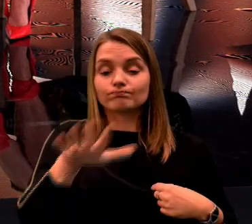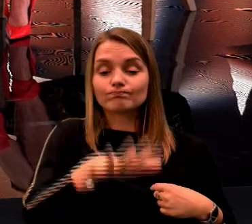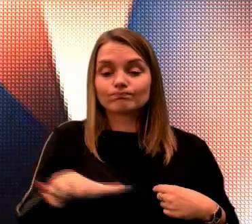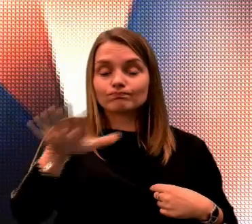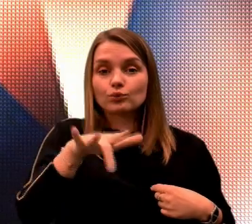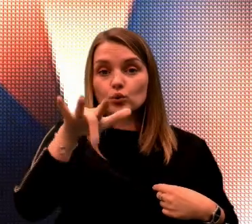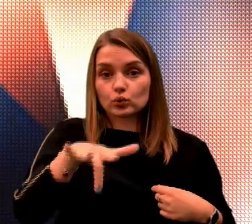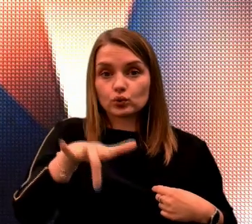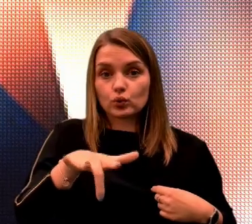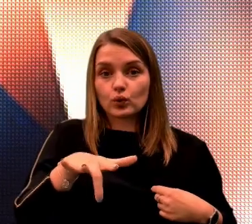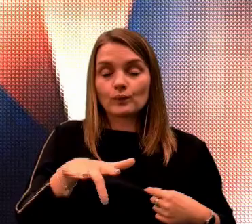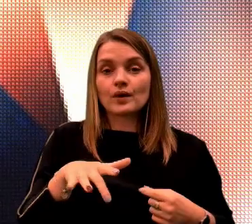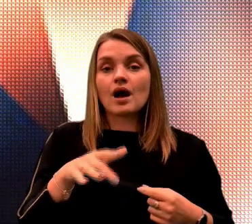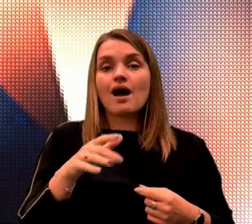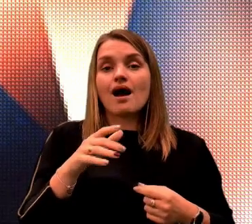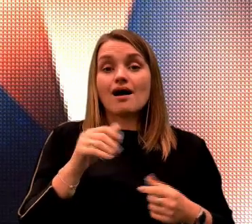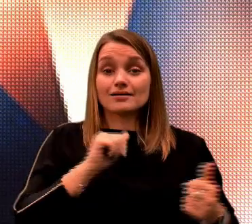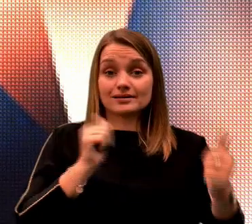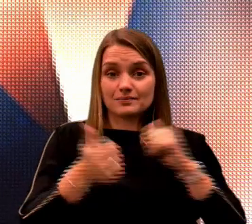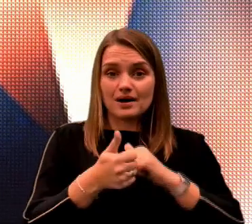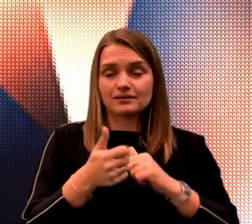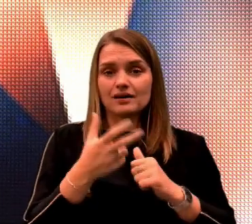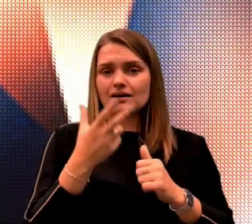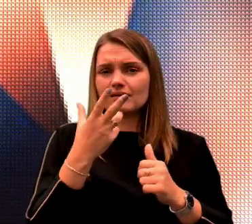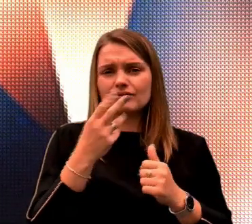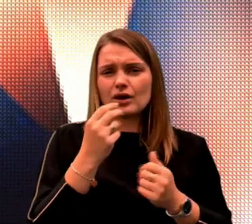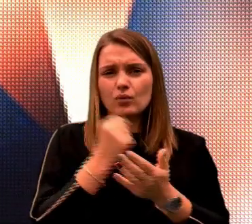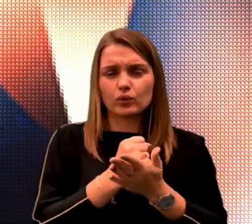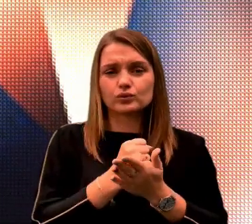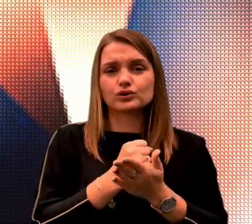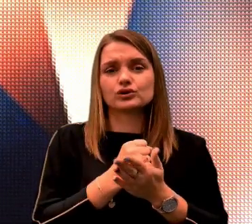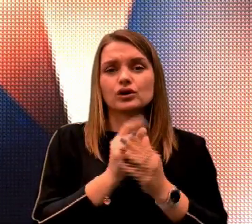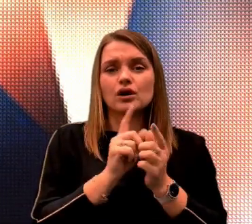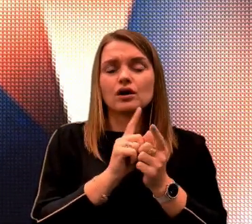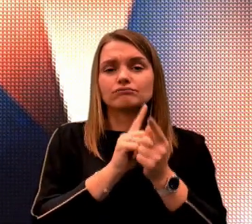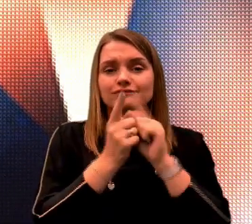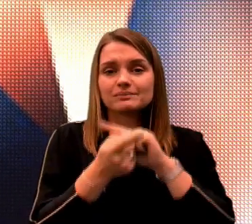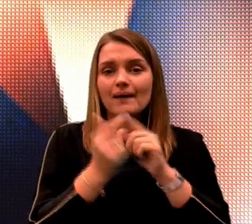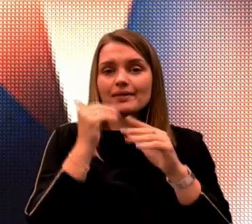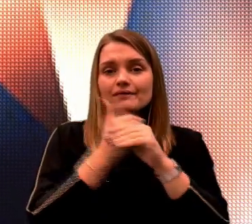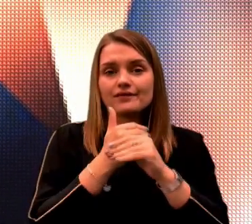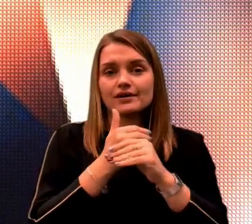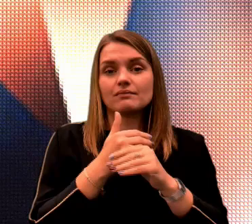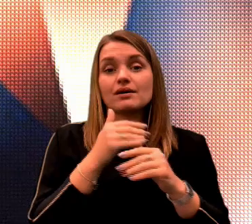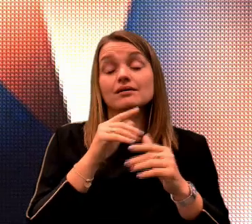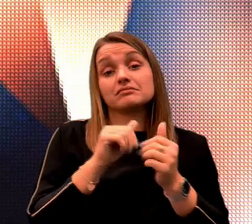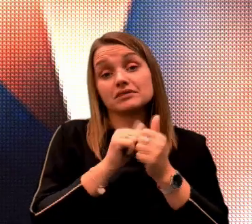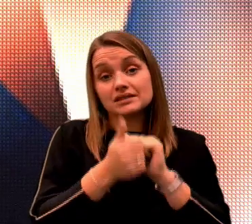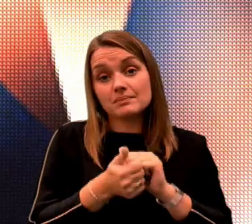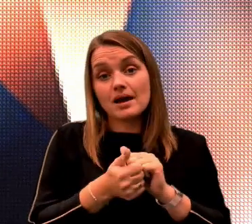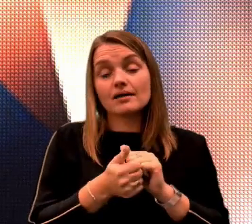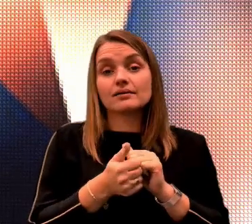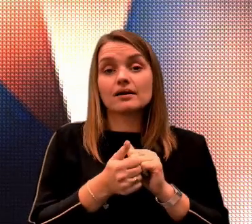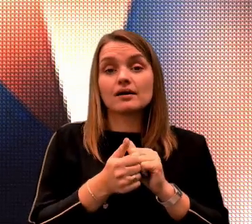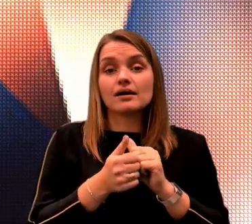organizacji. A poza tym zmiana oczywiście wcale nie musi oznaczać zmiany firmy, bo może oznaczać zmianę